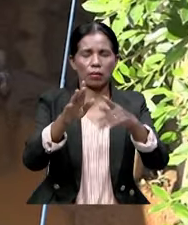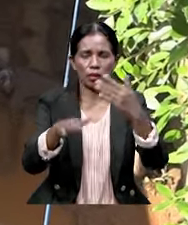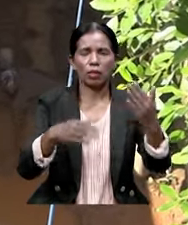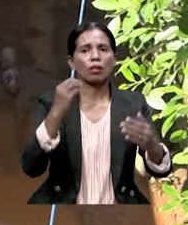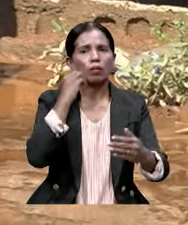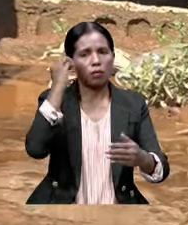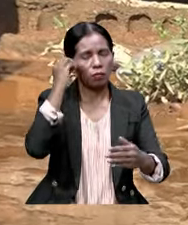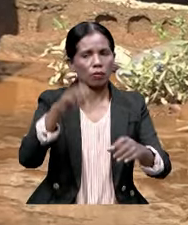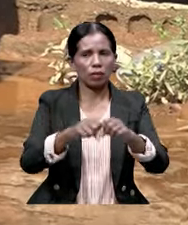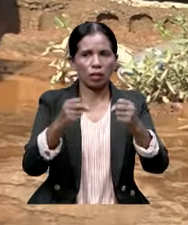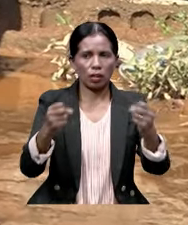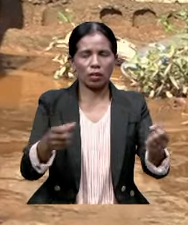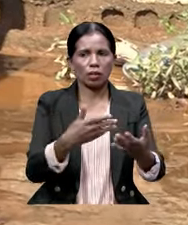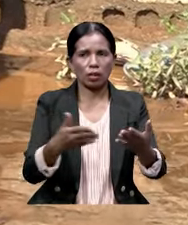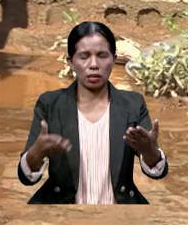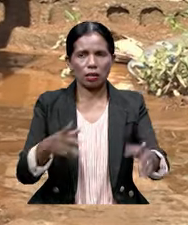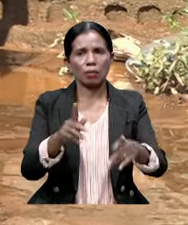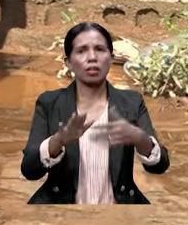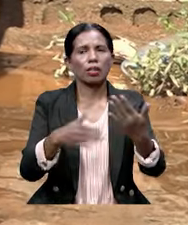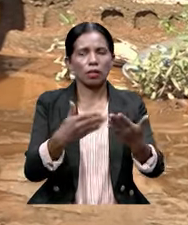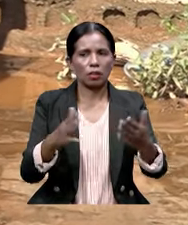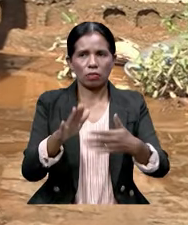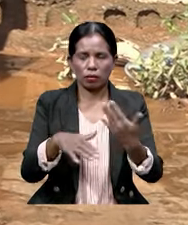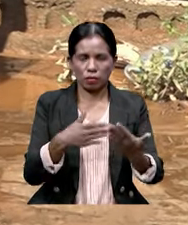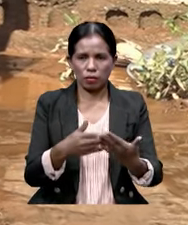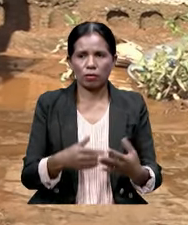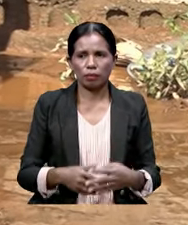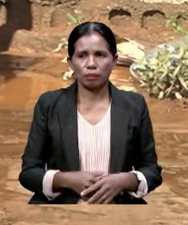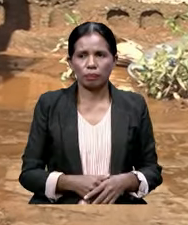ni uma ho di estraga komunidade ni sasan equipa cobertura GMN.